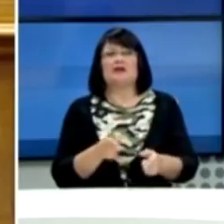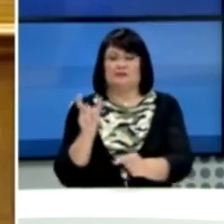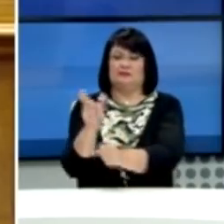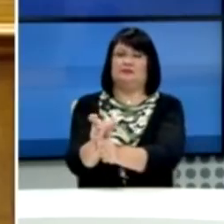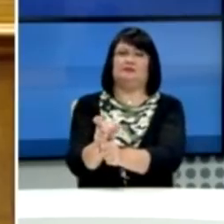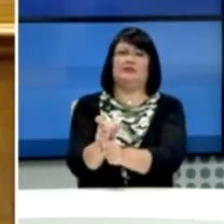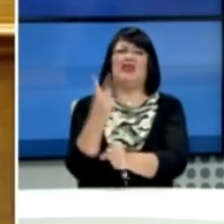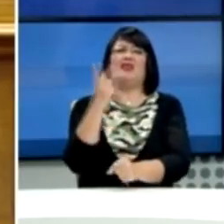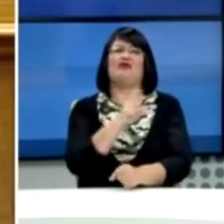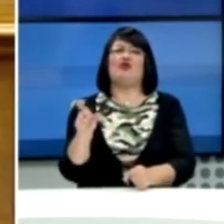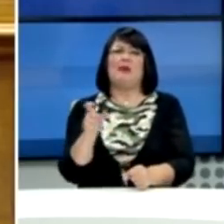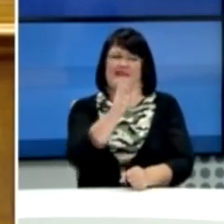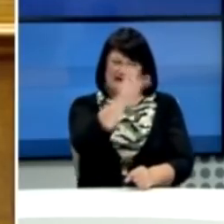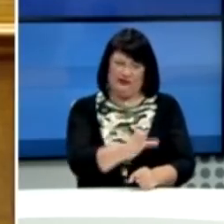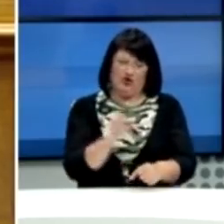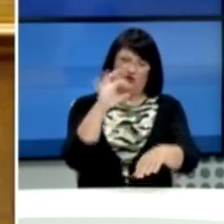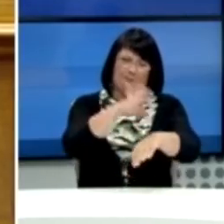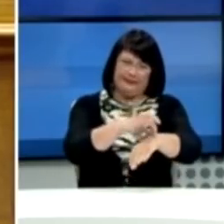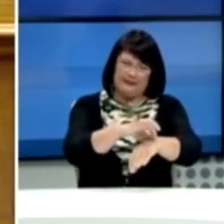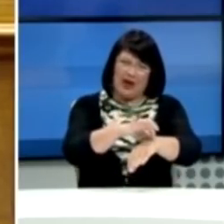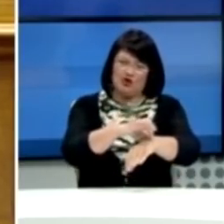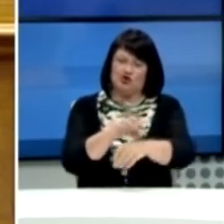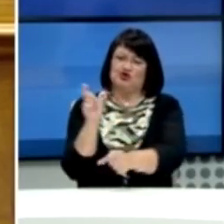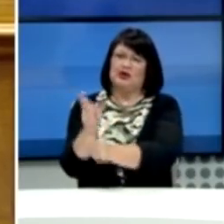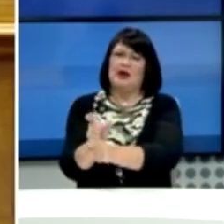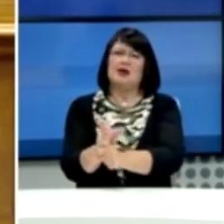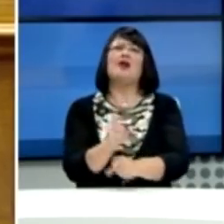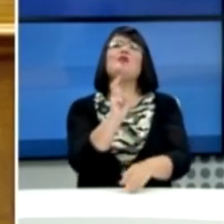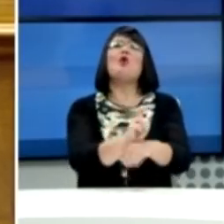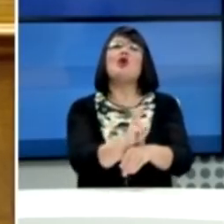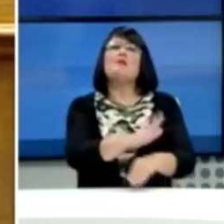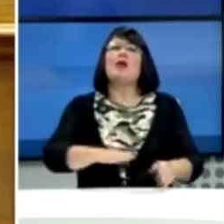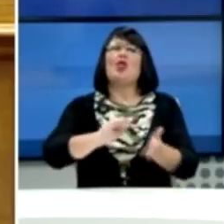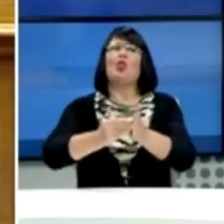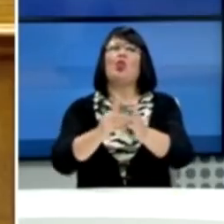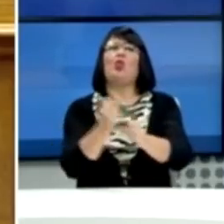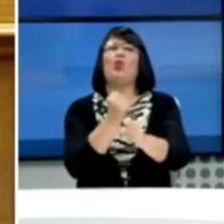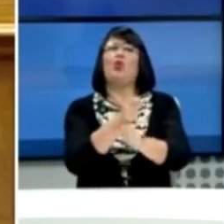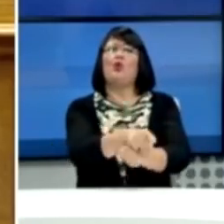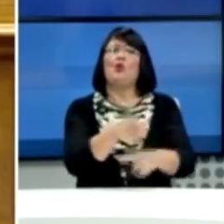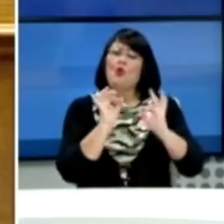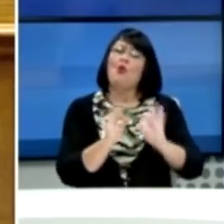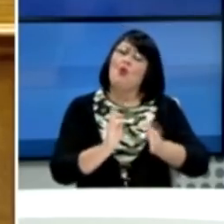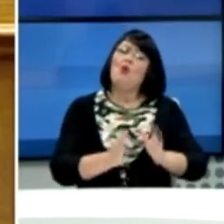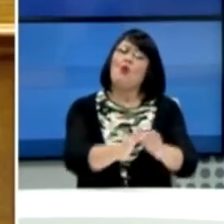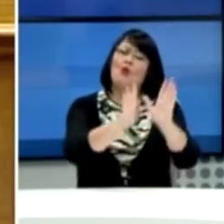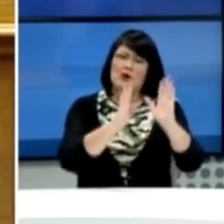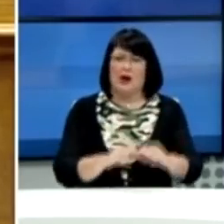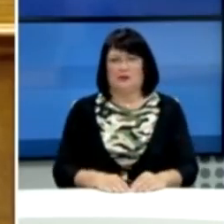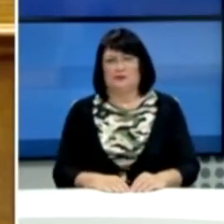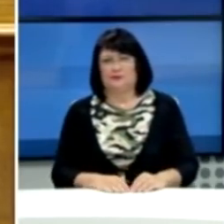για 14 μέρες το κρούσμα και οι υπόλοιποι εργαζόμενοι συνεχίζουν να εργάζονται κανονικά σαν να μην συμβαίνει